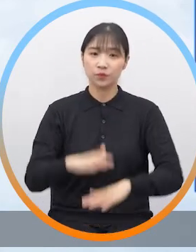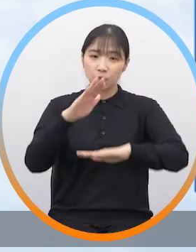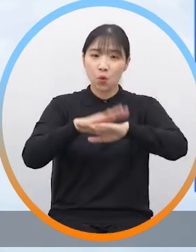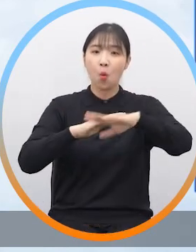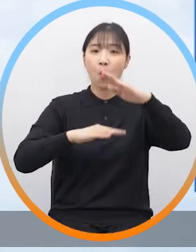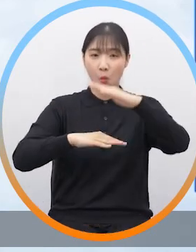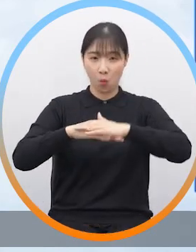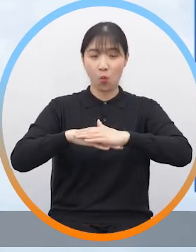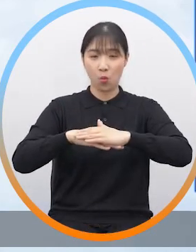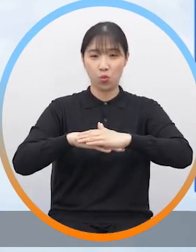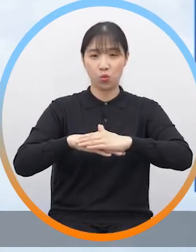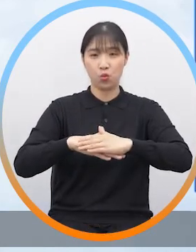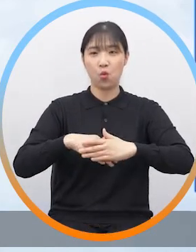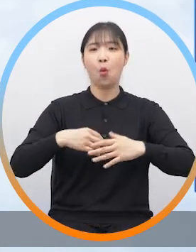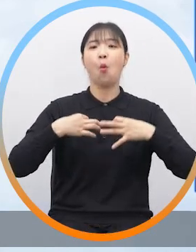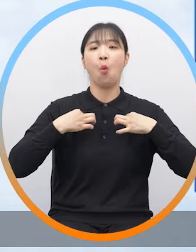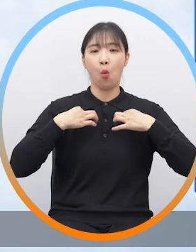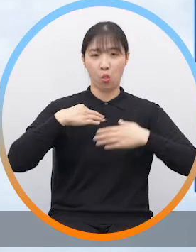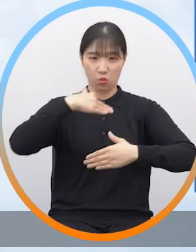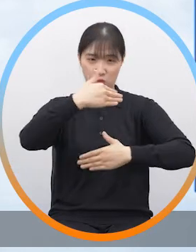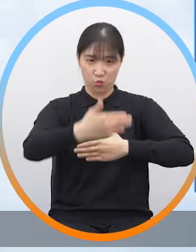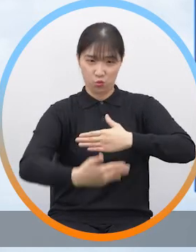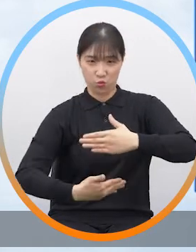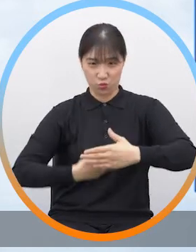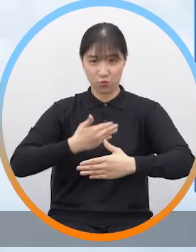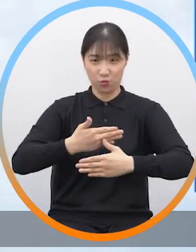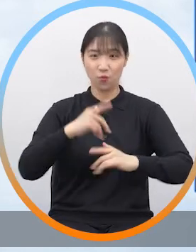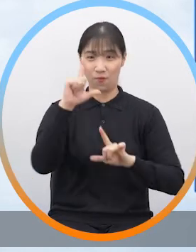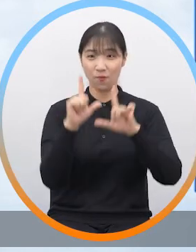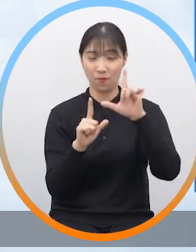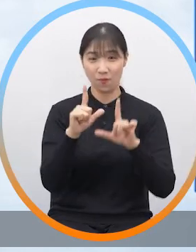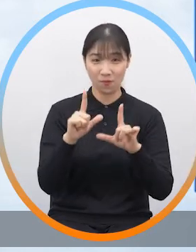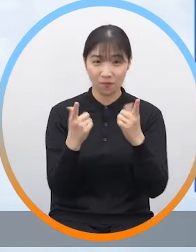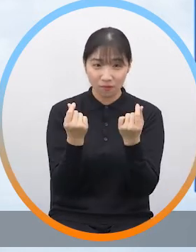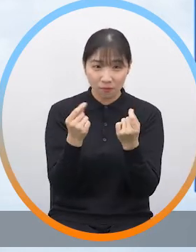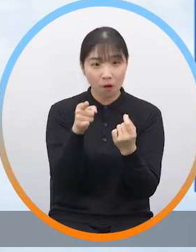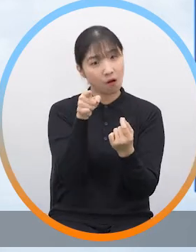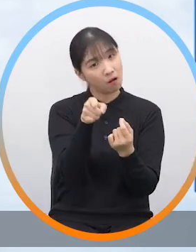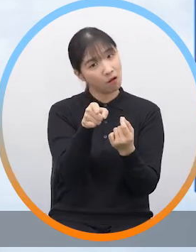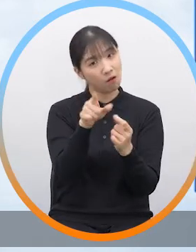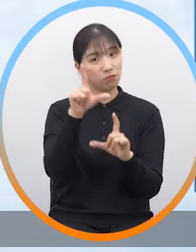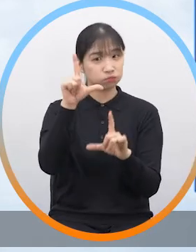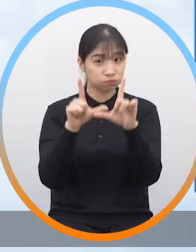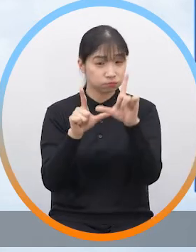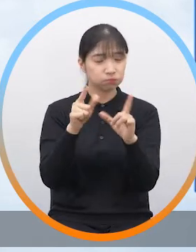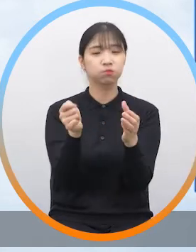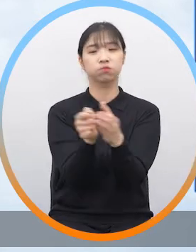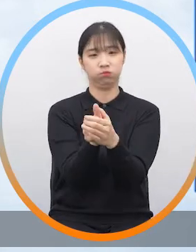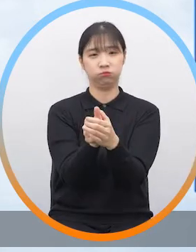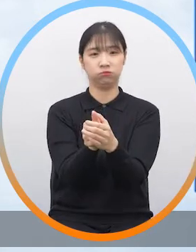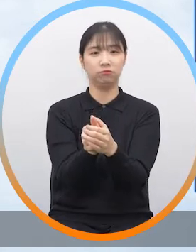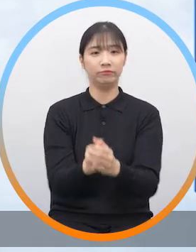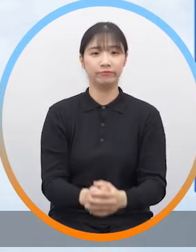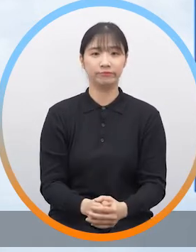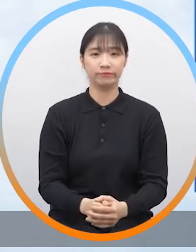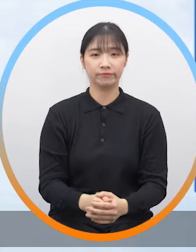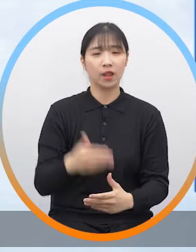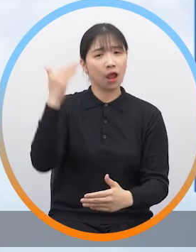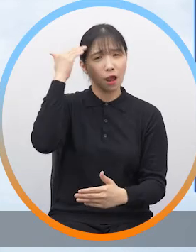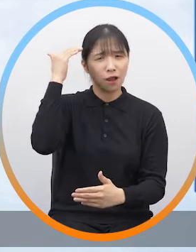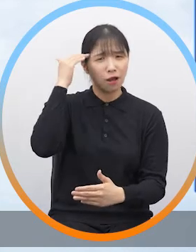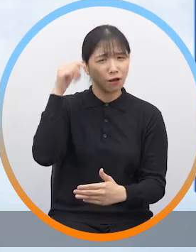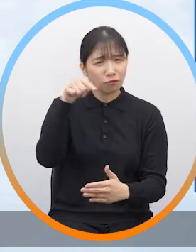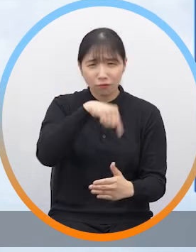두 손이 옷 속으로 들어갔습니다. 이렇게 도포자락 속으로 들어갔단 말이죠. 굉장히 특이한 모습입니다.